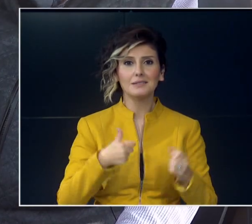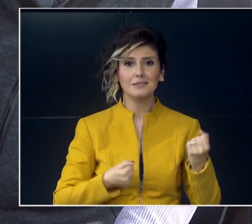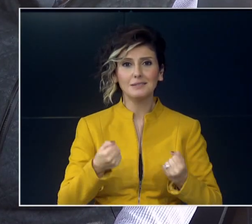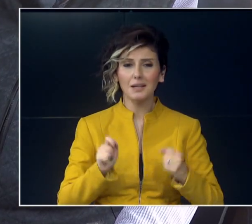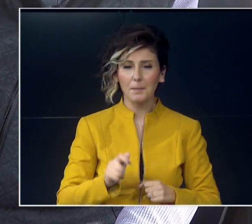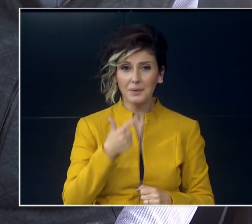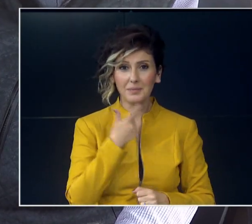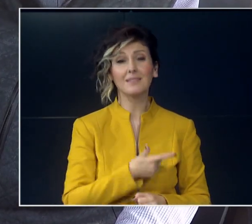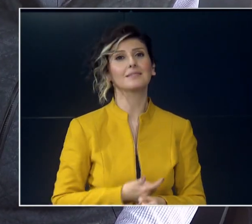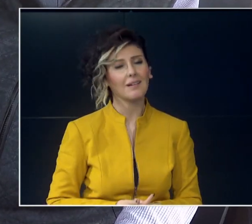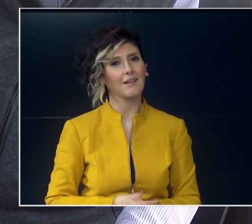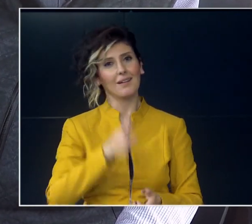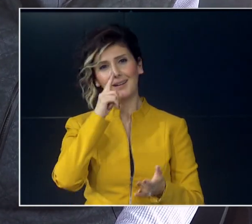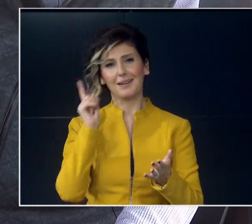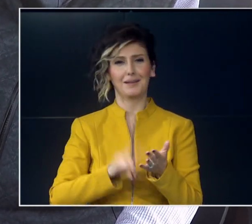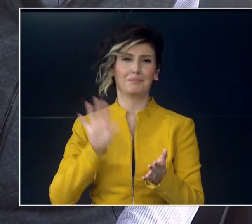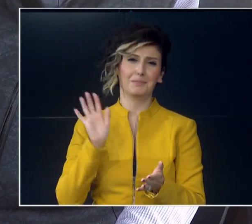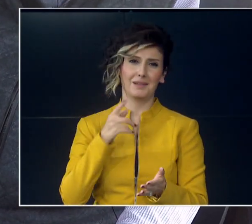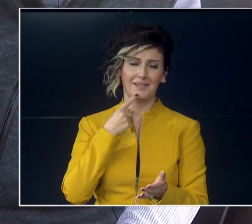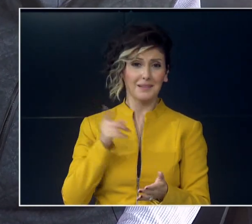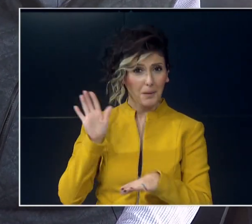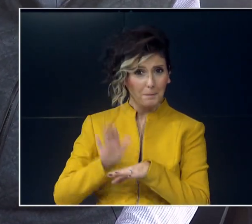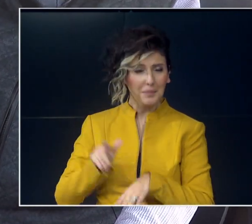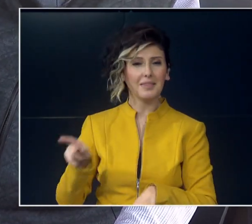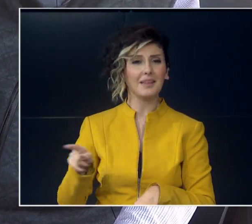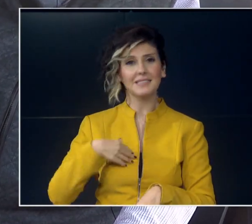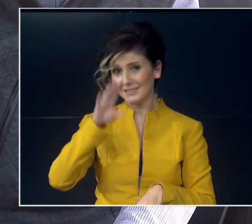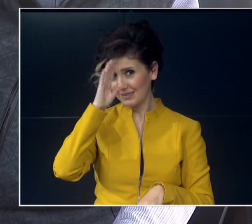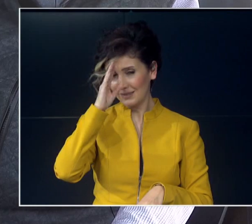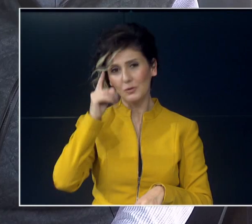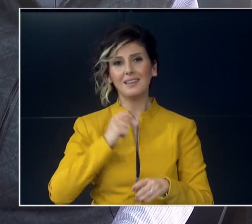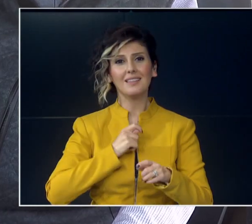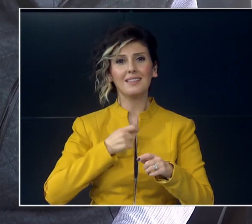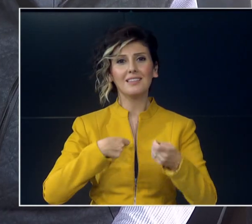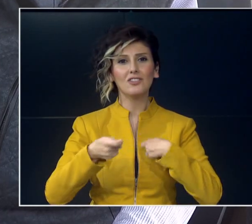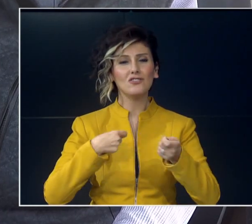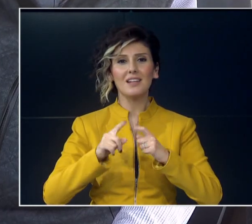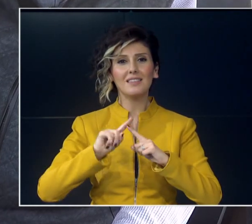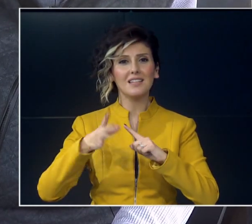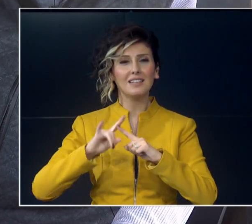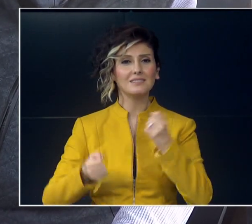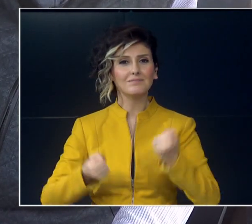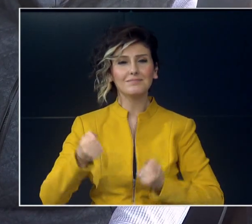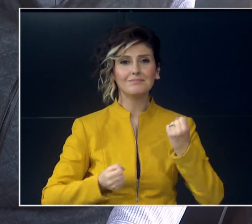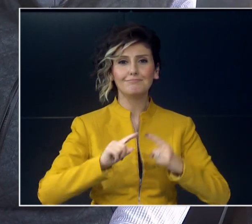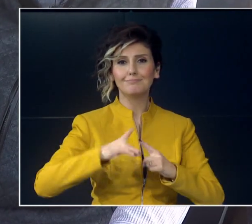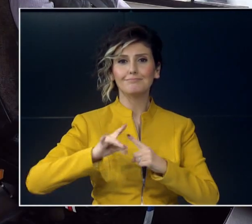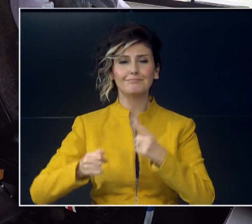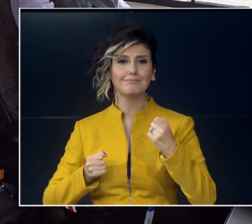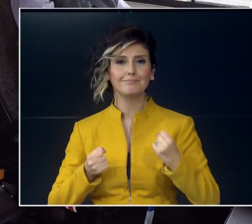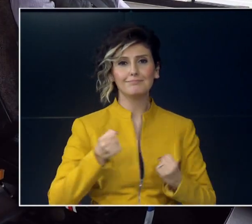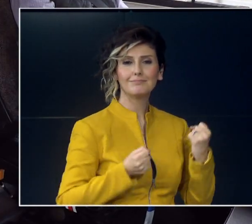Onu da yaptım. Ya yok yok ya sizde. İstanbul'da bu ticari taksimiz vardı iki